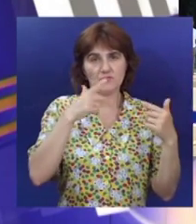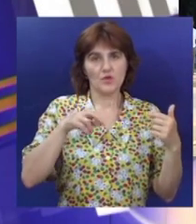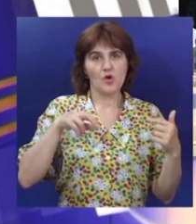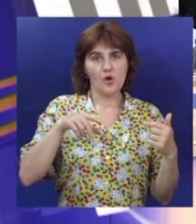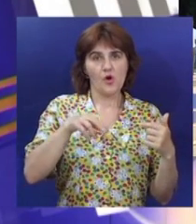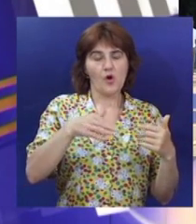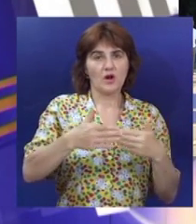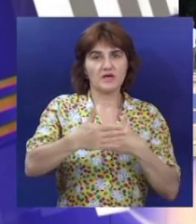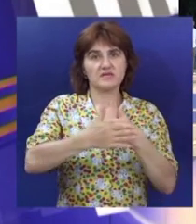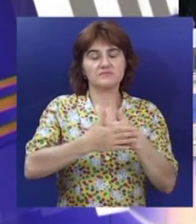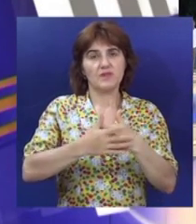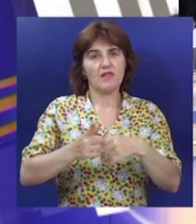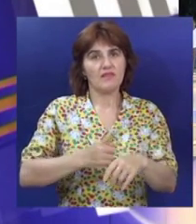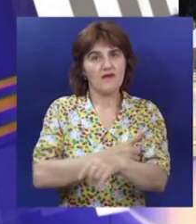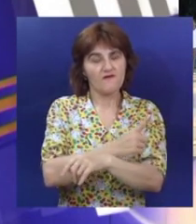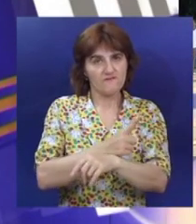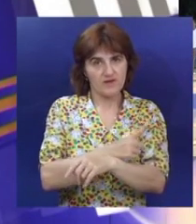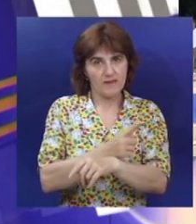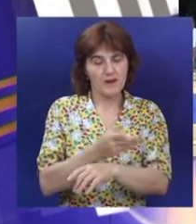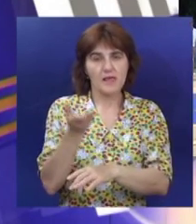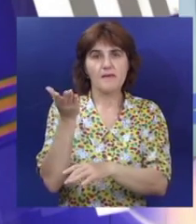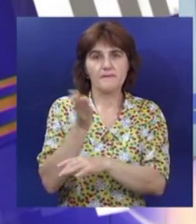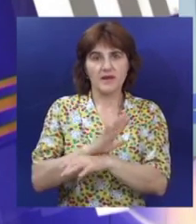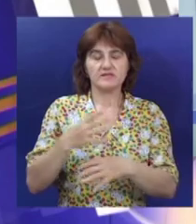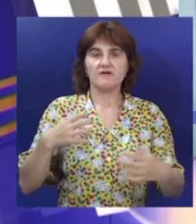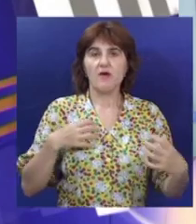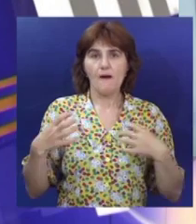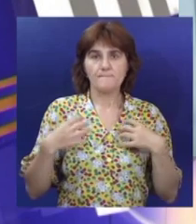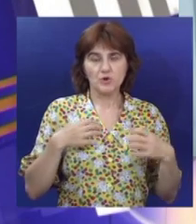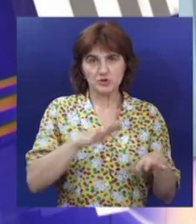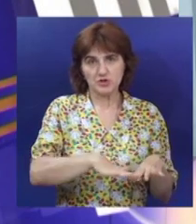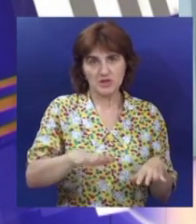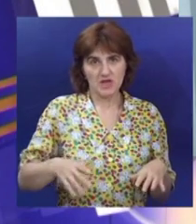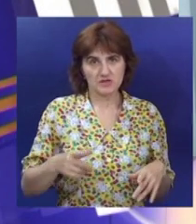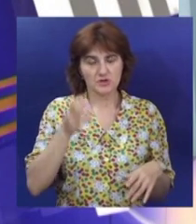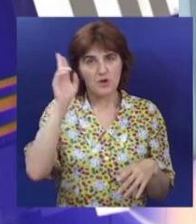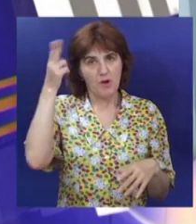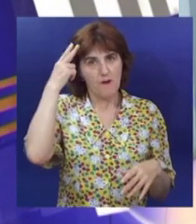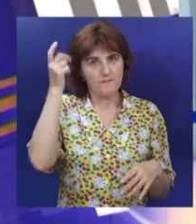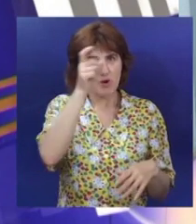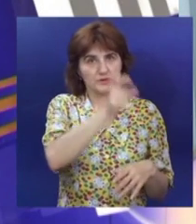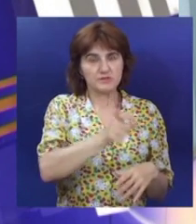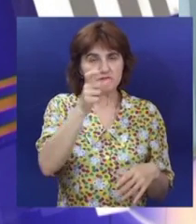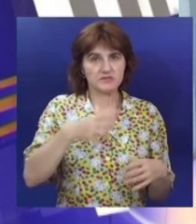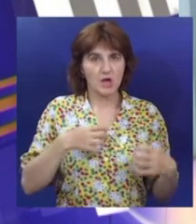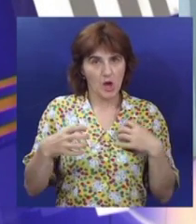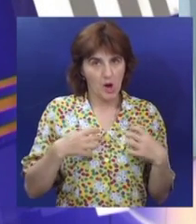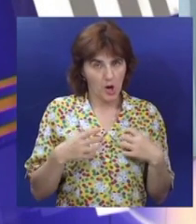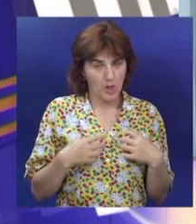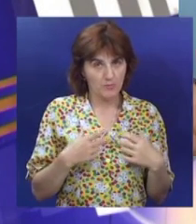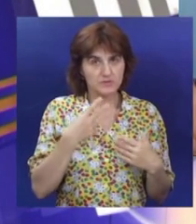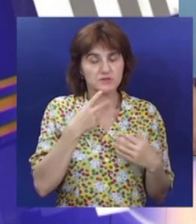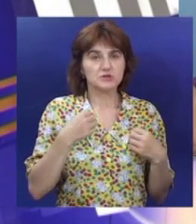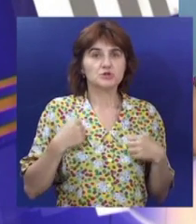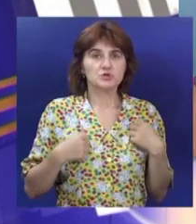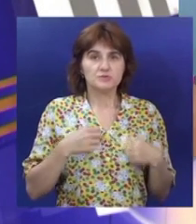Izložbom Korak ispred vremena, inovacije koje su promenile svet i predstavom pozorišta Dečija zemlja u kojoj glume poznati glumci Boda